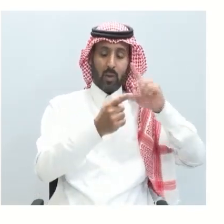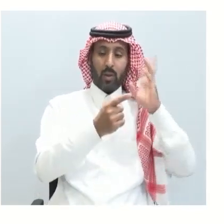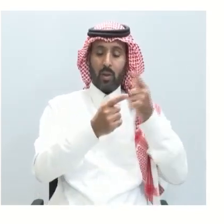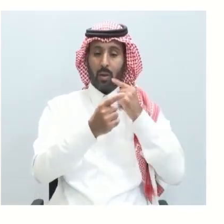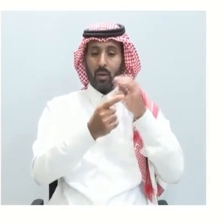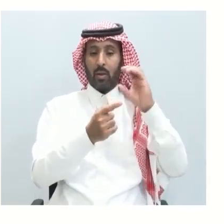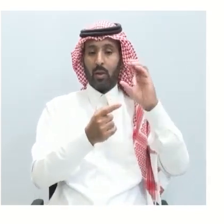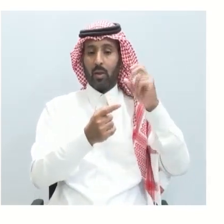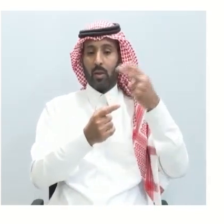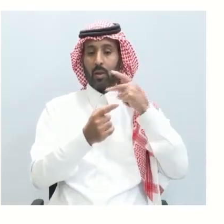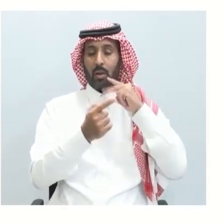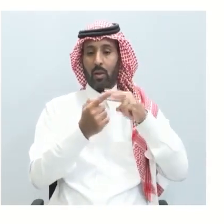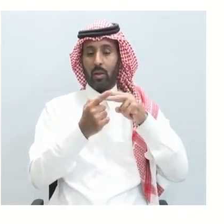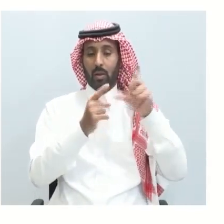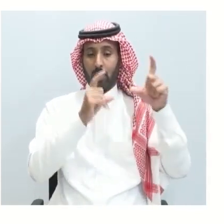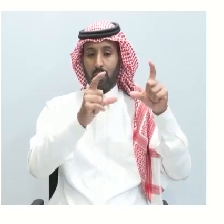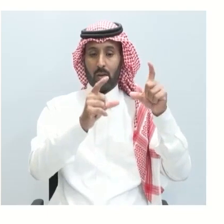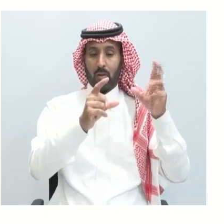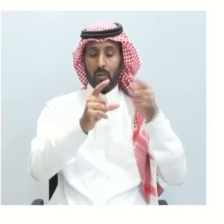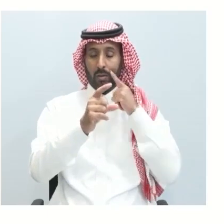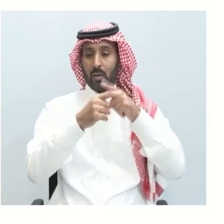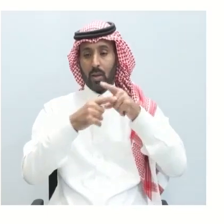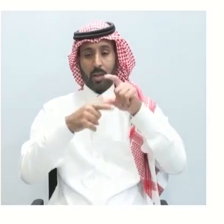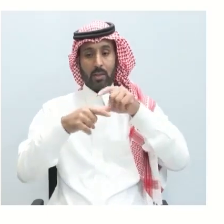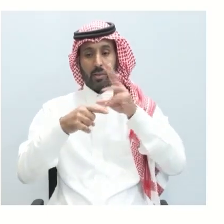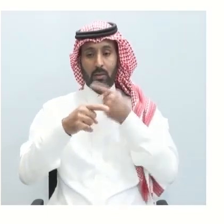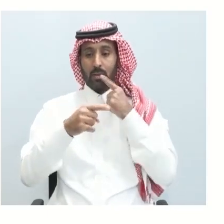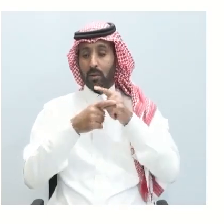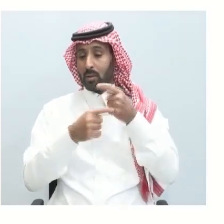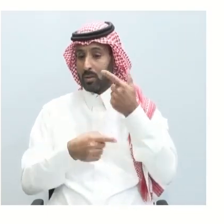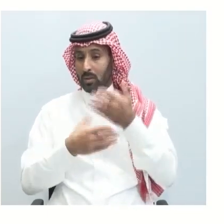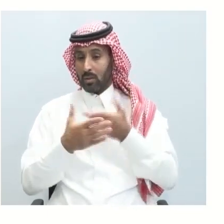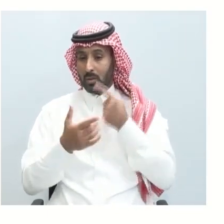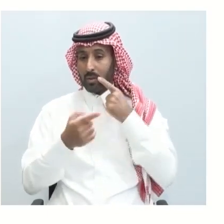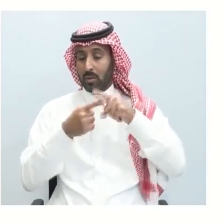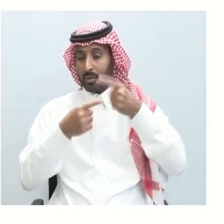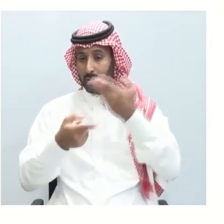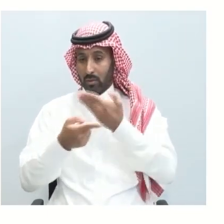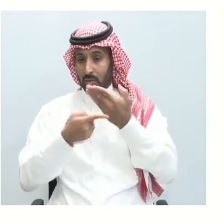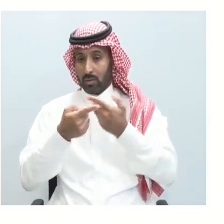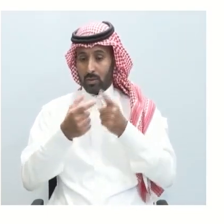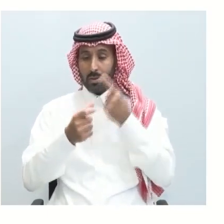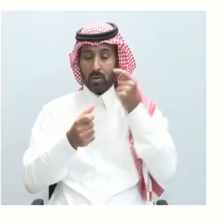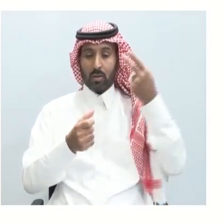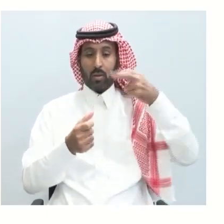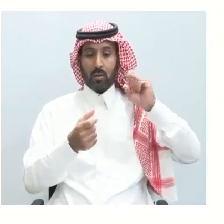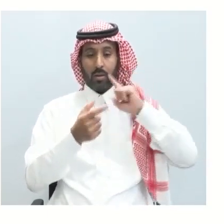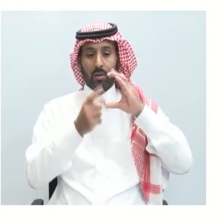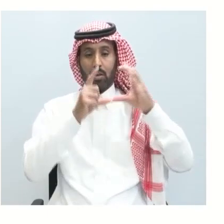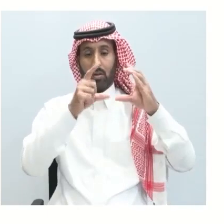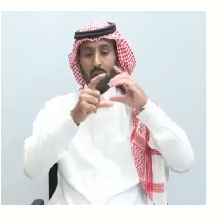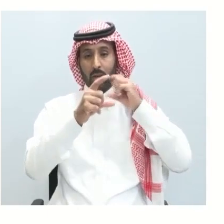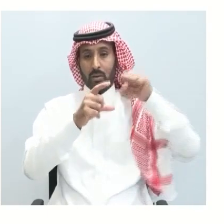ضرب تركيز المتفا النواتج مقسوما على حاصل ضرب تركيز المتفاعلات فقط الهيدروجين يرفع